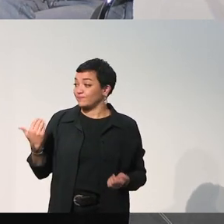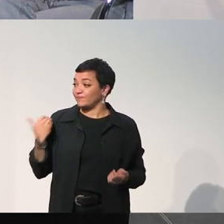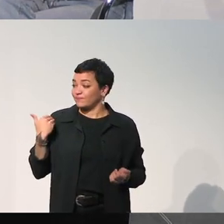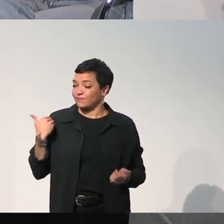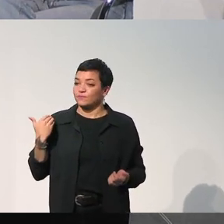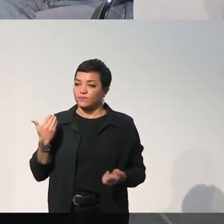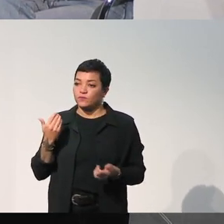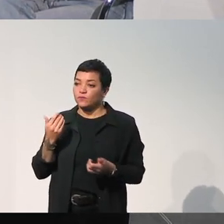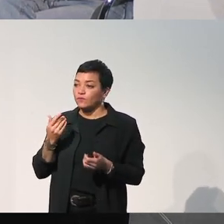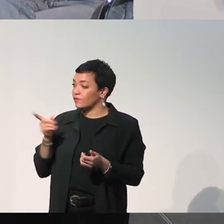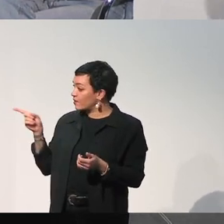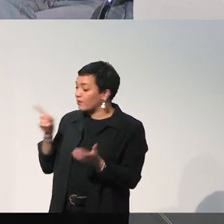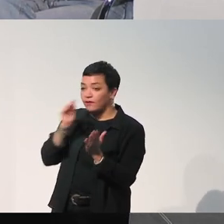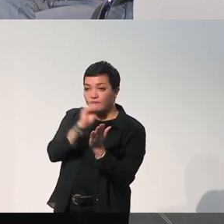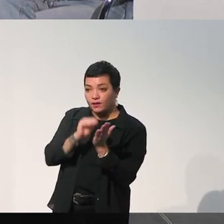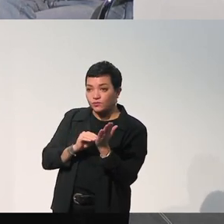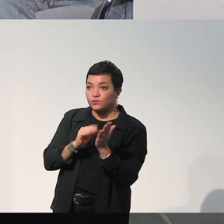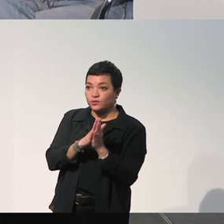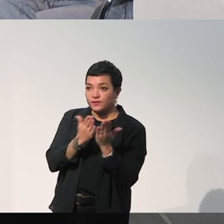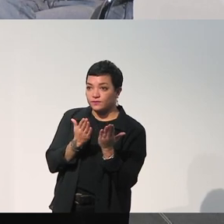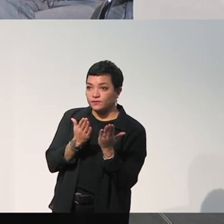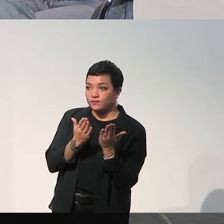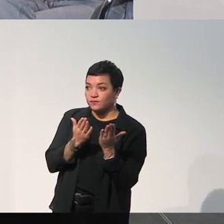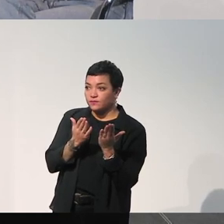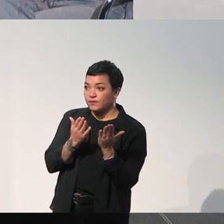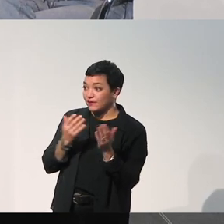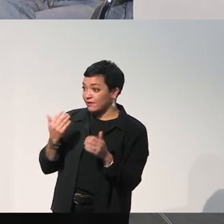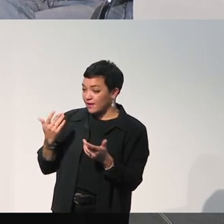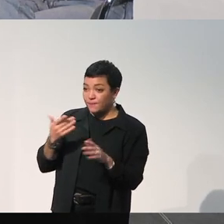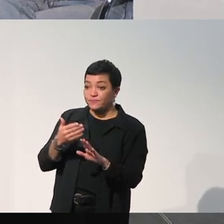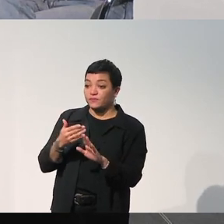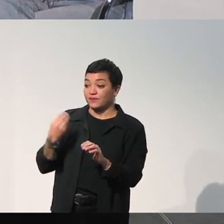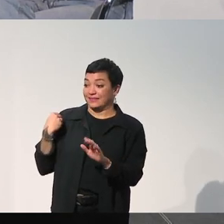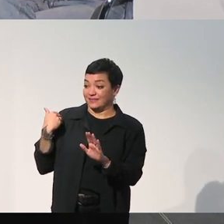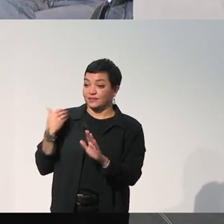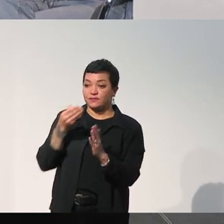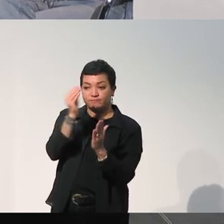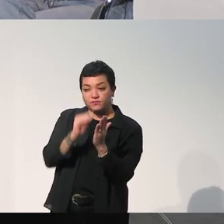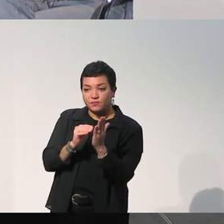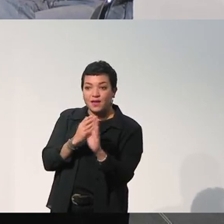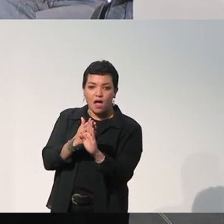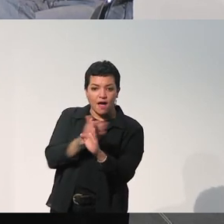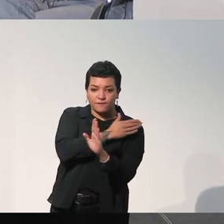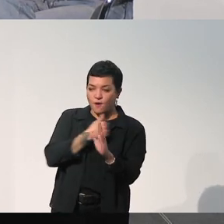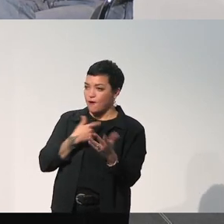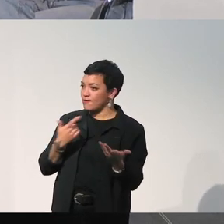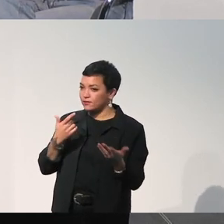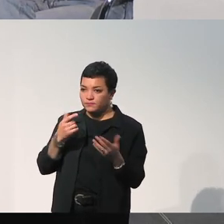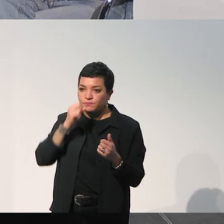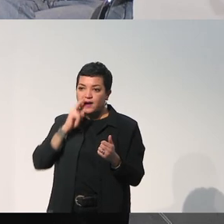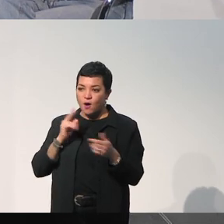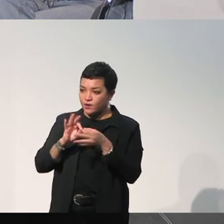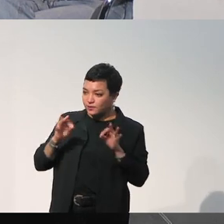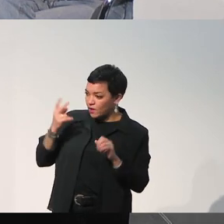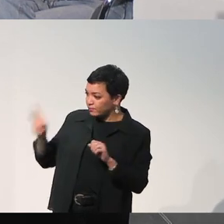jusqu'à l'écriture de ce livre, vous ne saviez rien, ou presque, de leur arrivée à Paris, de leur guerre